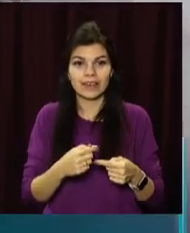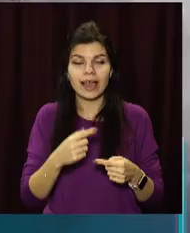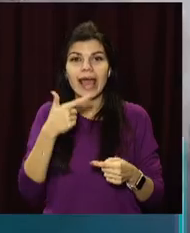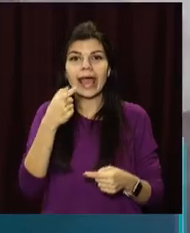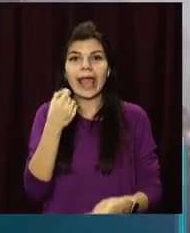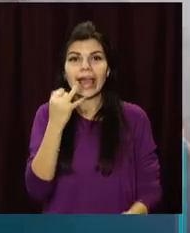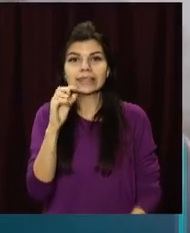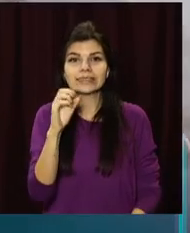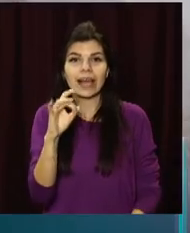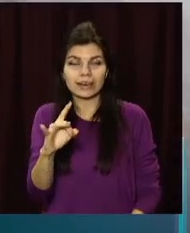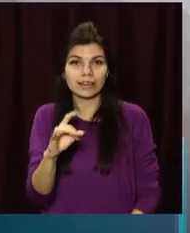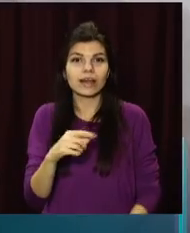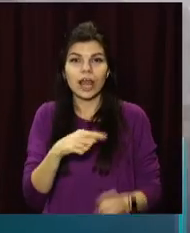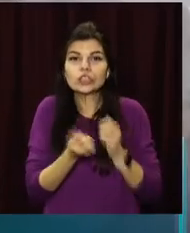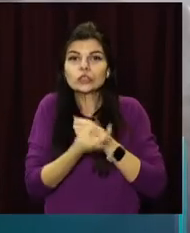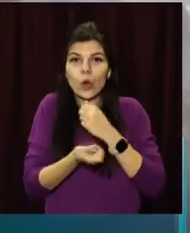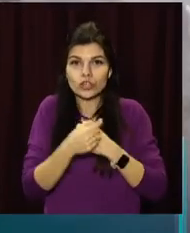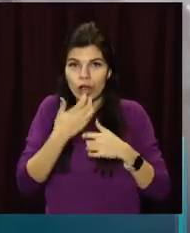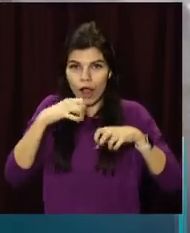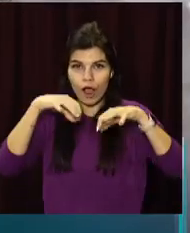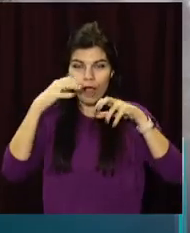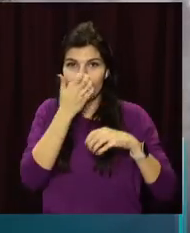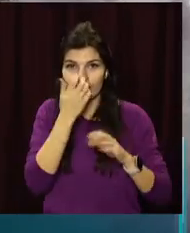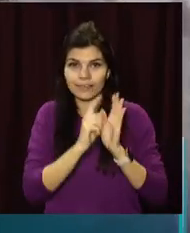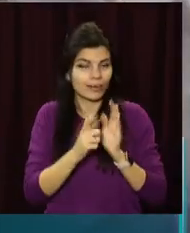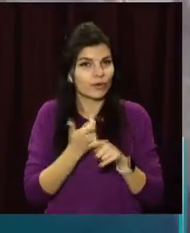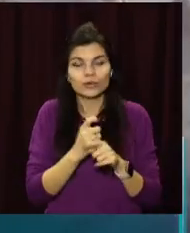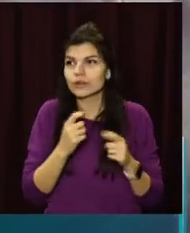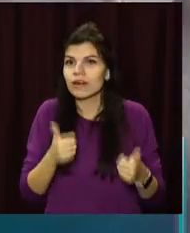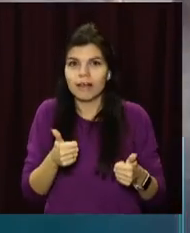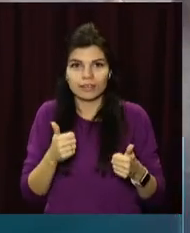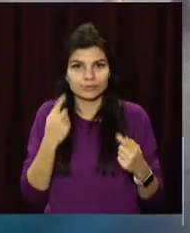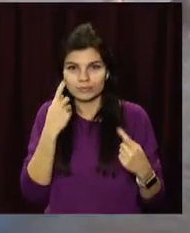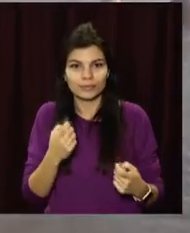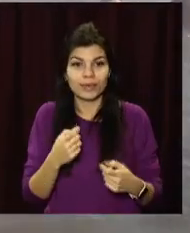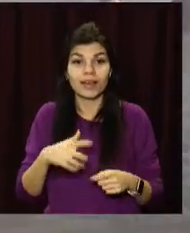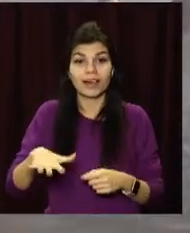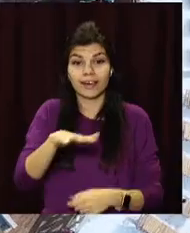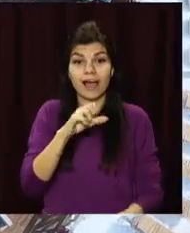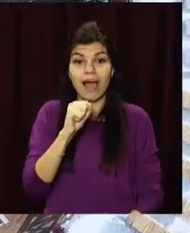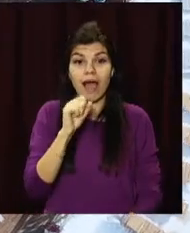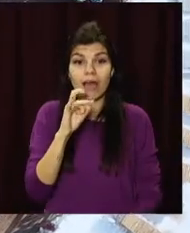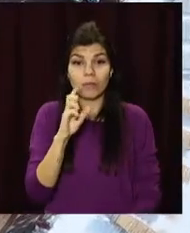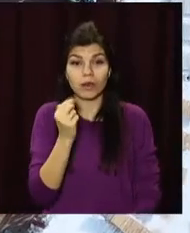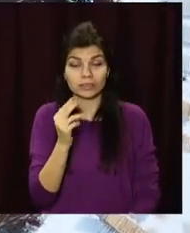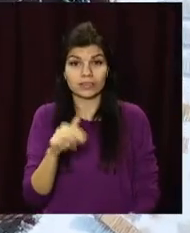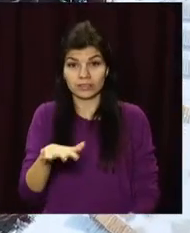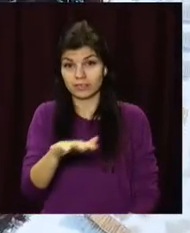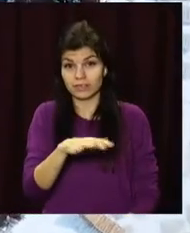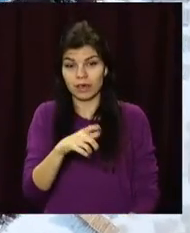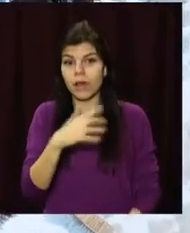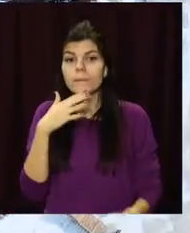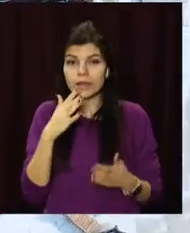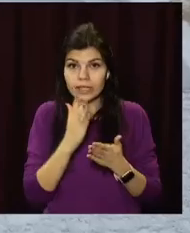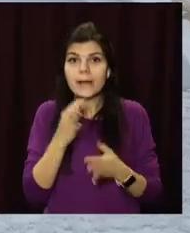традицией купаться в гейзерах, источниках. Это безумно классно, здорово, это тепло. У комплексі Арабатські